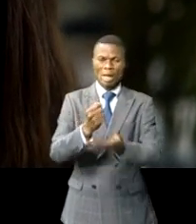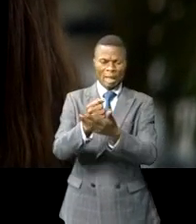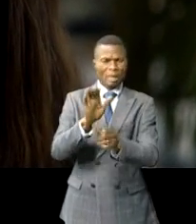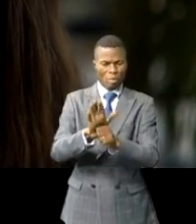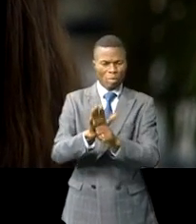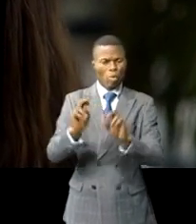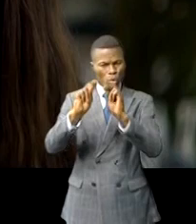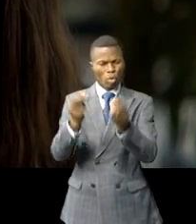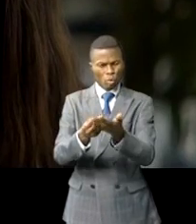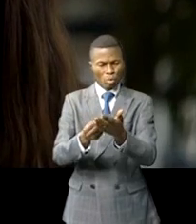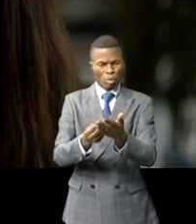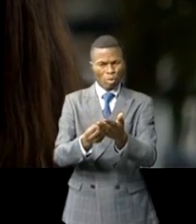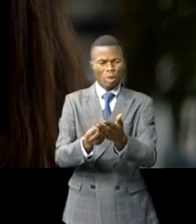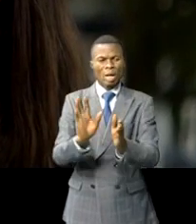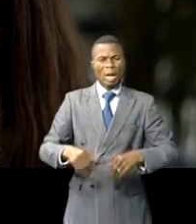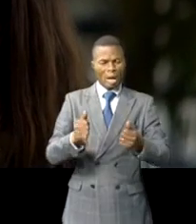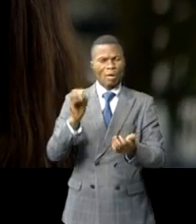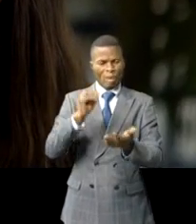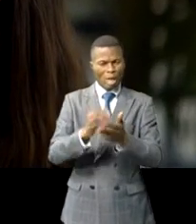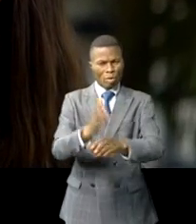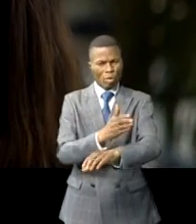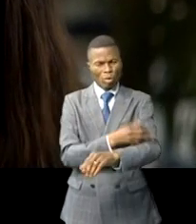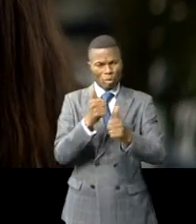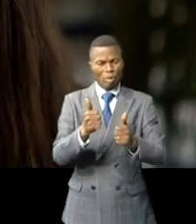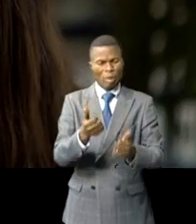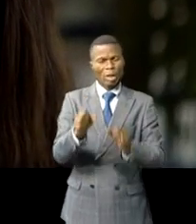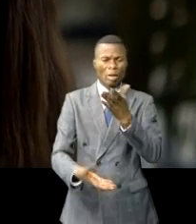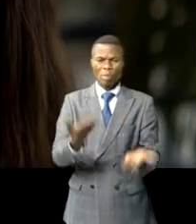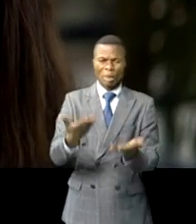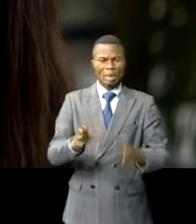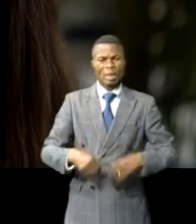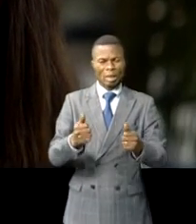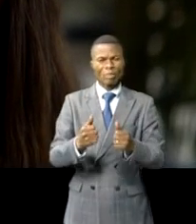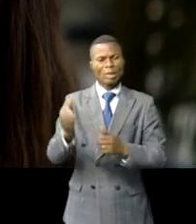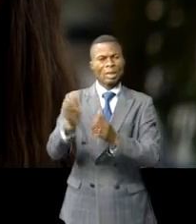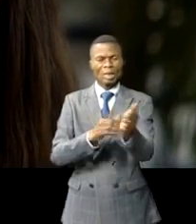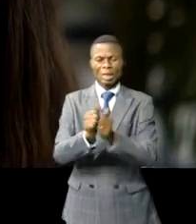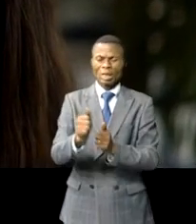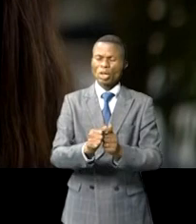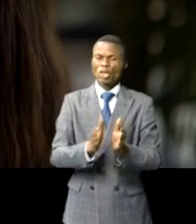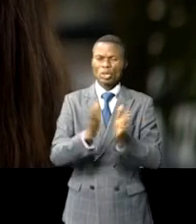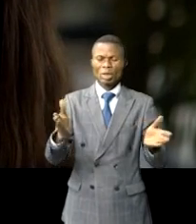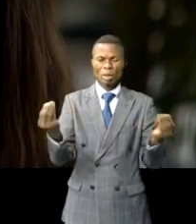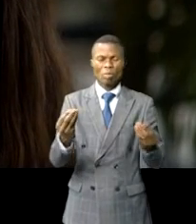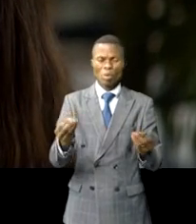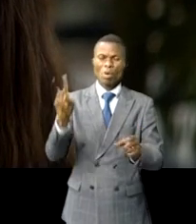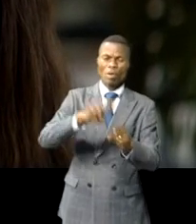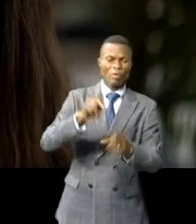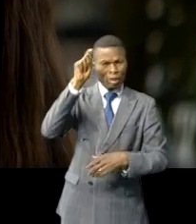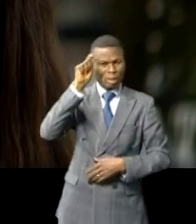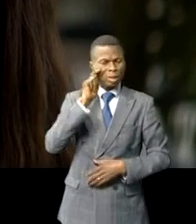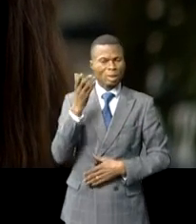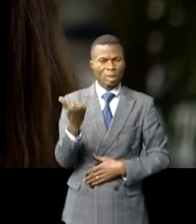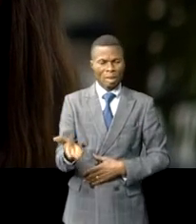à reconstruire leur vie, qui souvent est détruite complètement à cause de ces